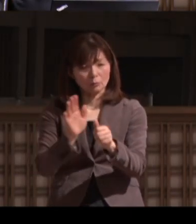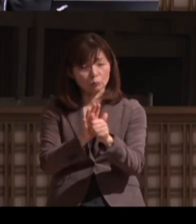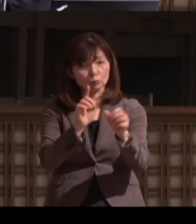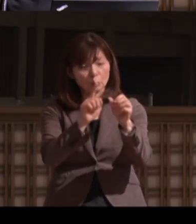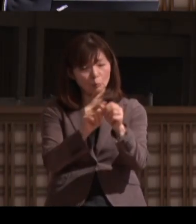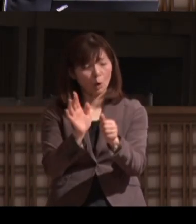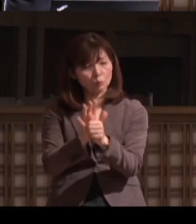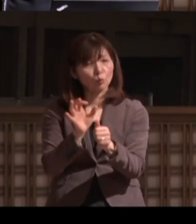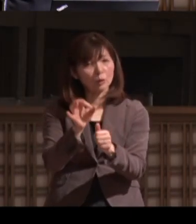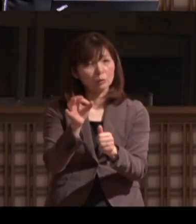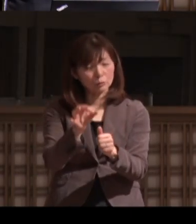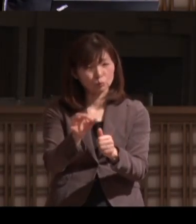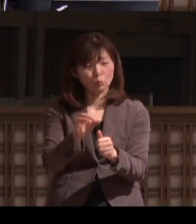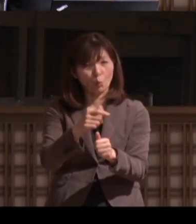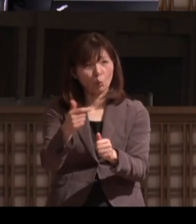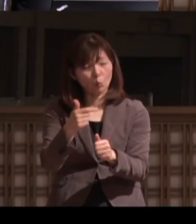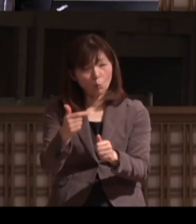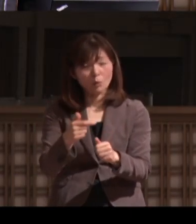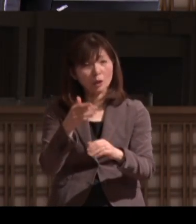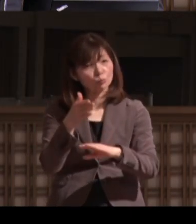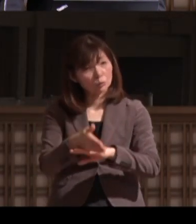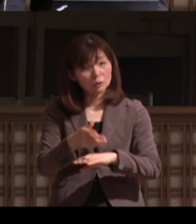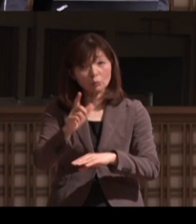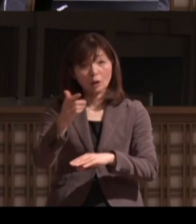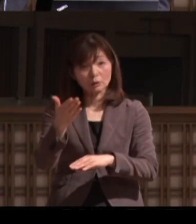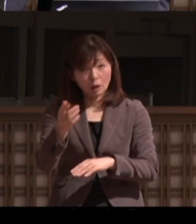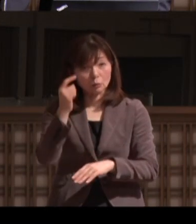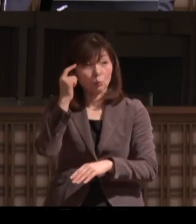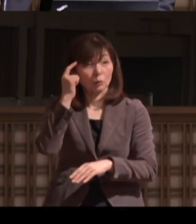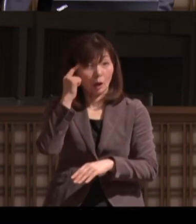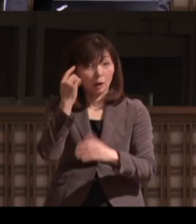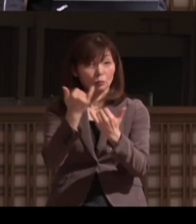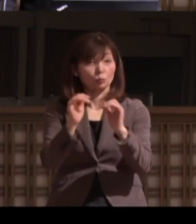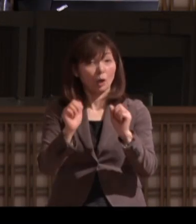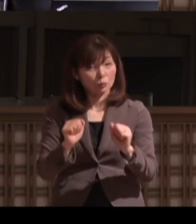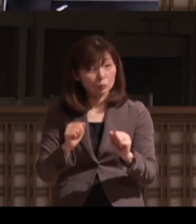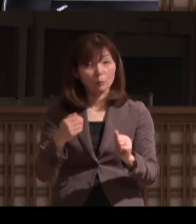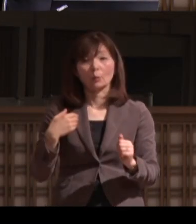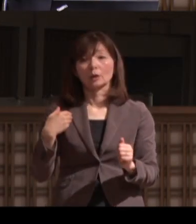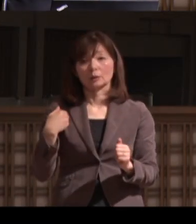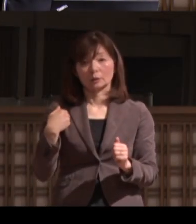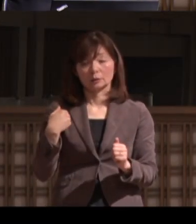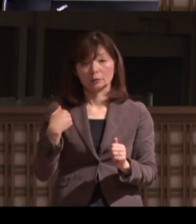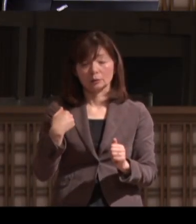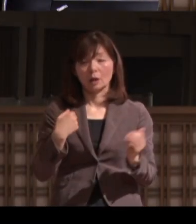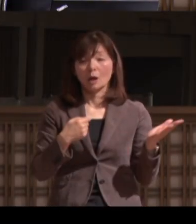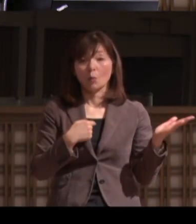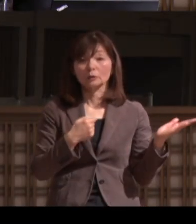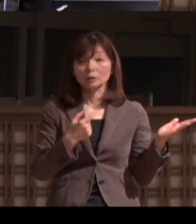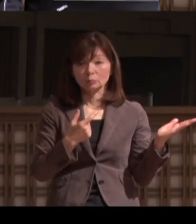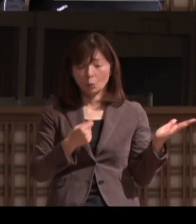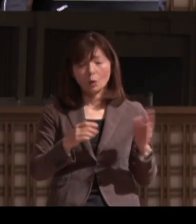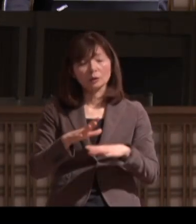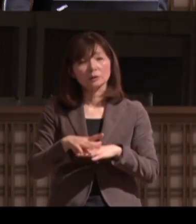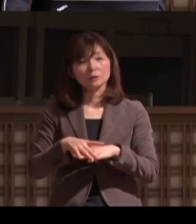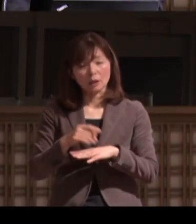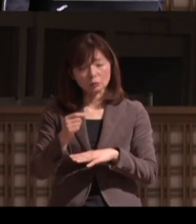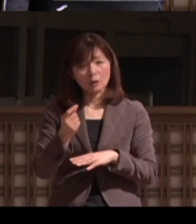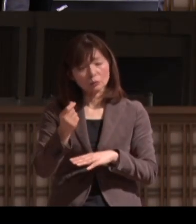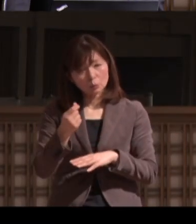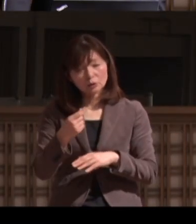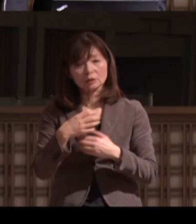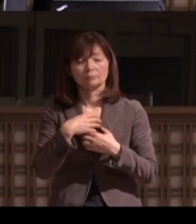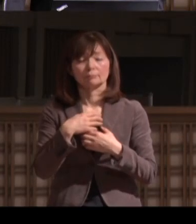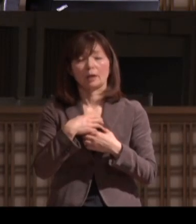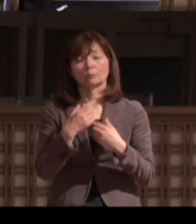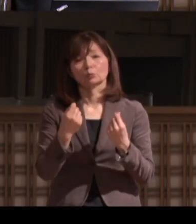お考えの方もこの中にはいらっしゃるかもしれません私も最初はですねえちょっとそのようなことを懸念いたし